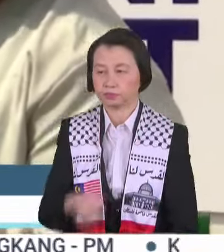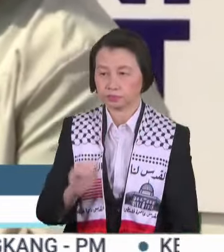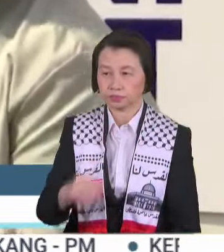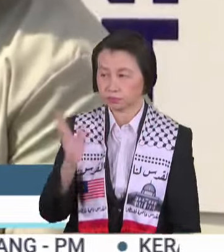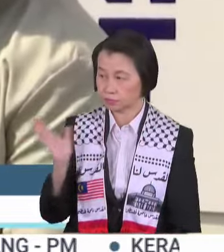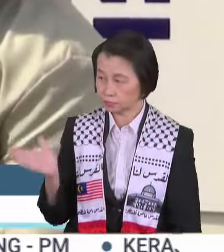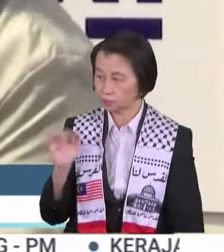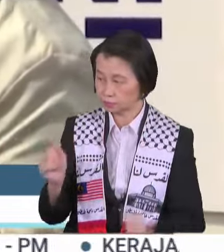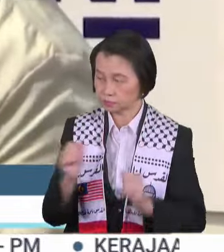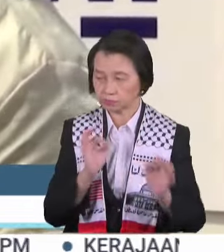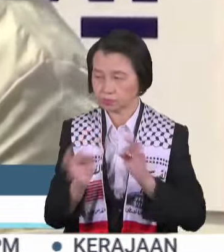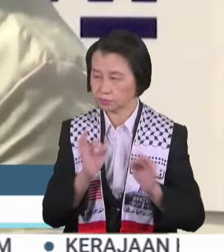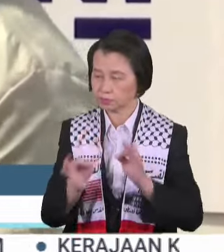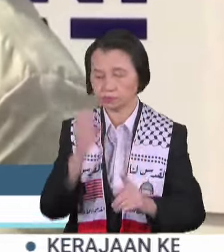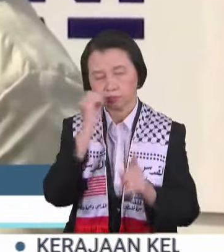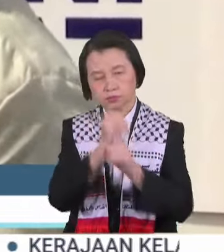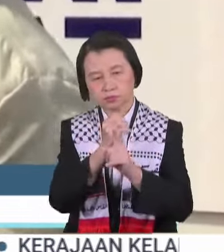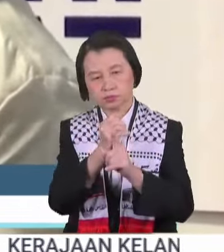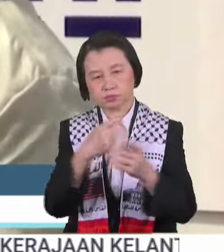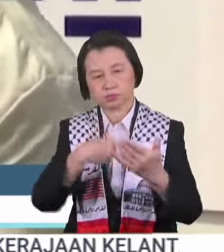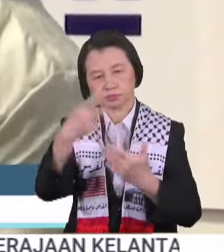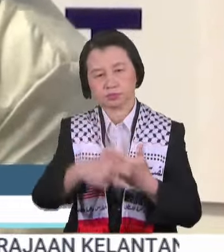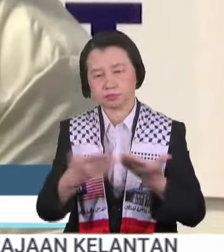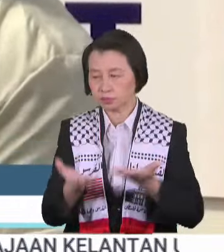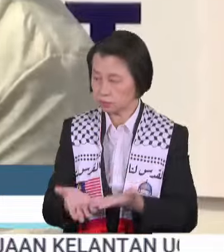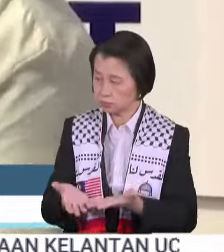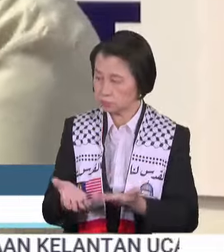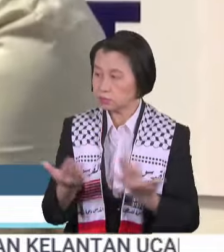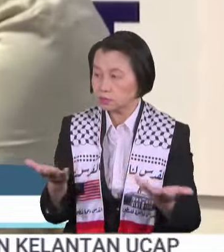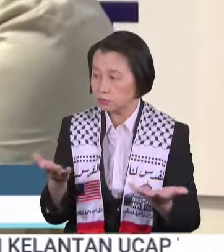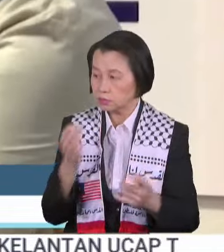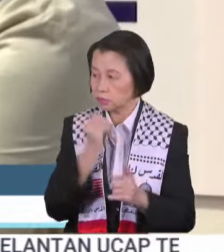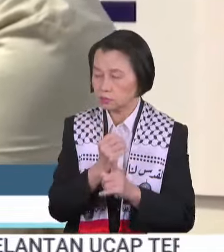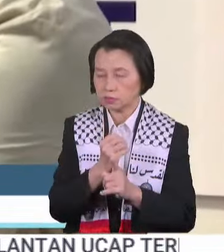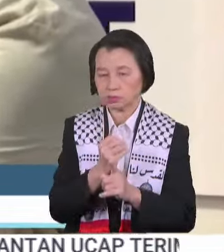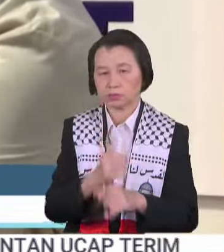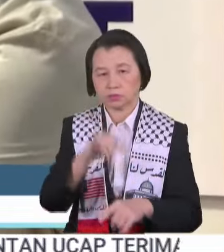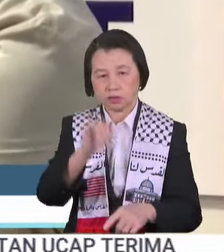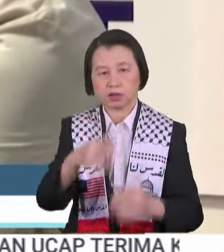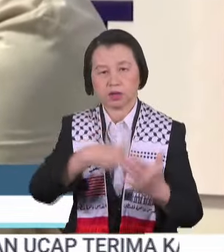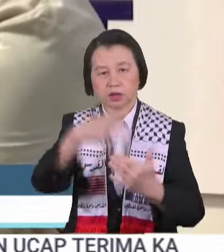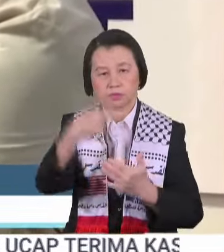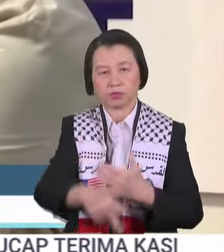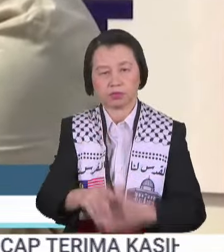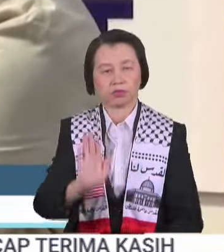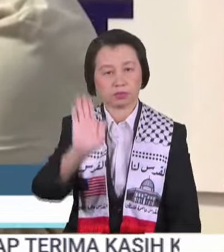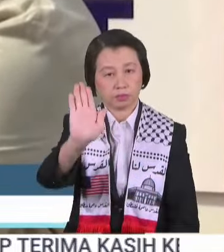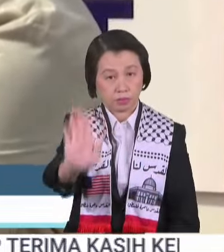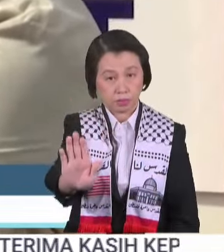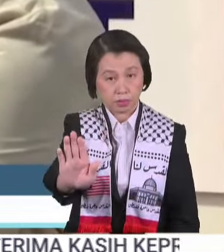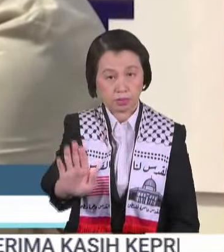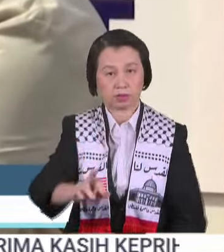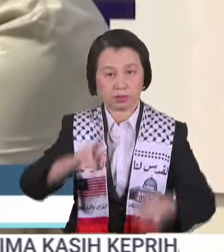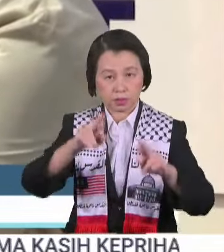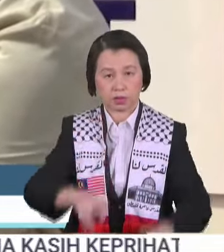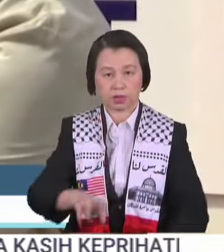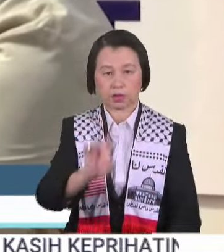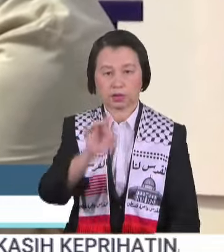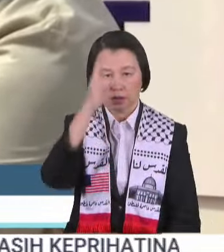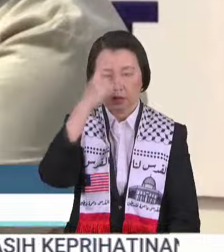Boleh kongsikan tak apa objektif ataupun matlamat program Madani Rakyat ni tuan? Okey, terima kasih. Program Madani Rakyat adalah satu inisiatif kerajaan